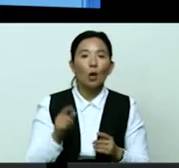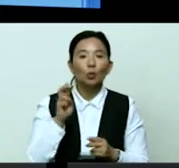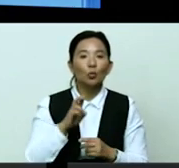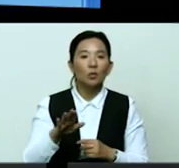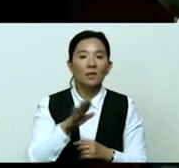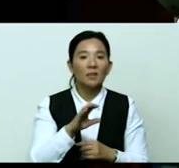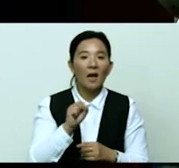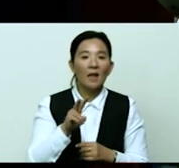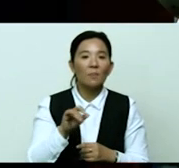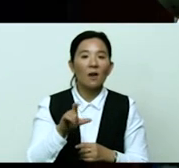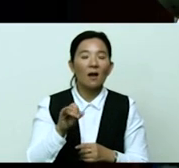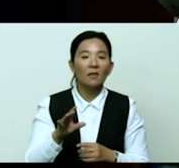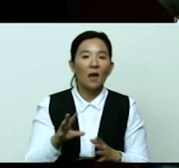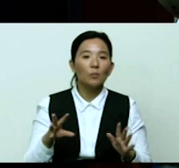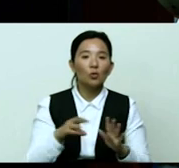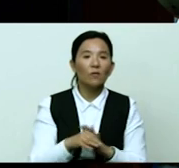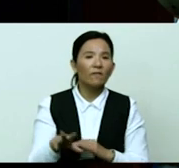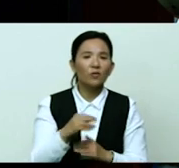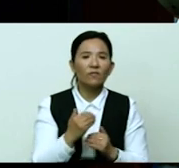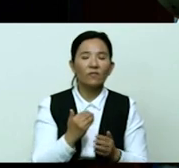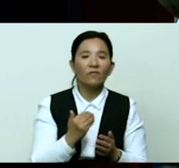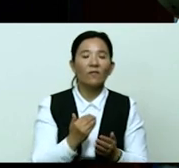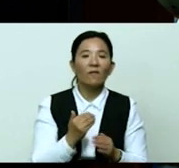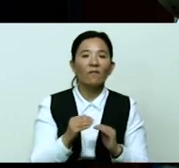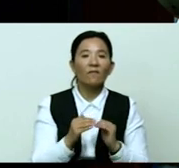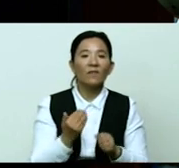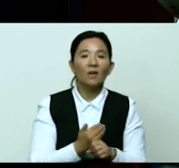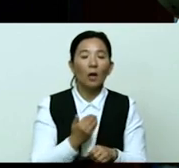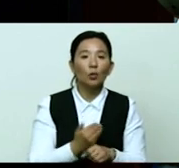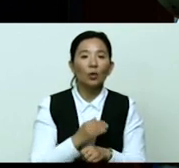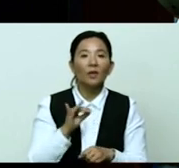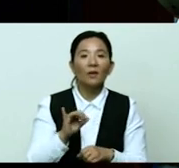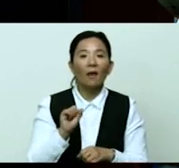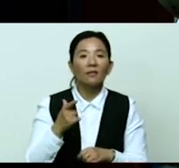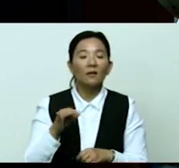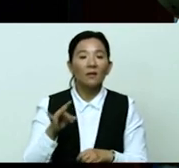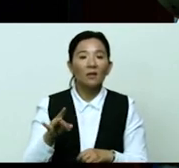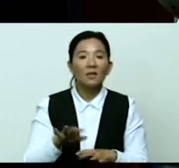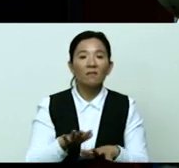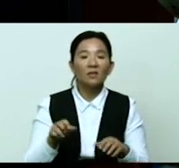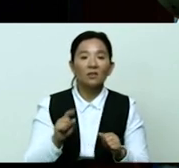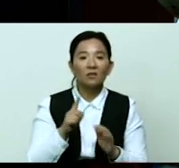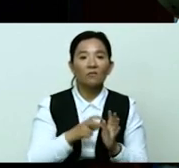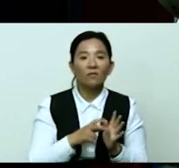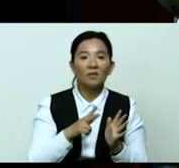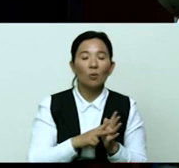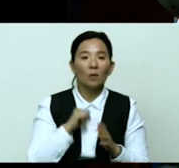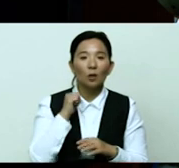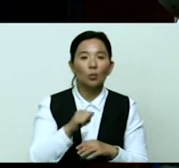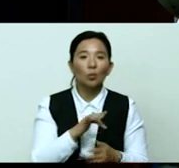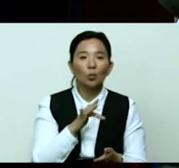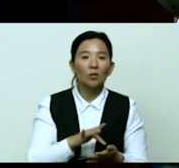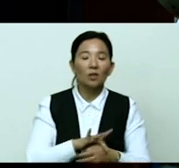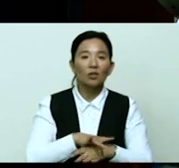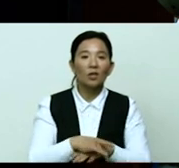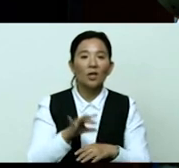Алимхан объединил всю Фергану, покорил долину Ангрена, захватил в 1808 году Ташкент